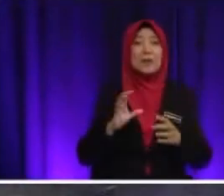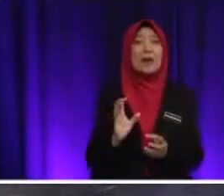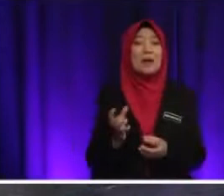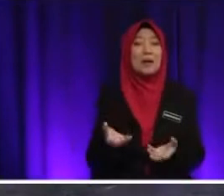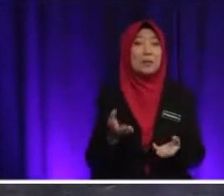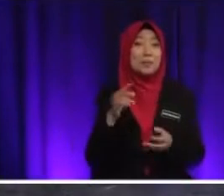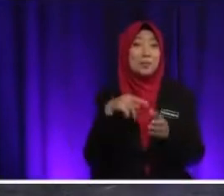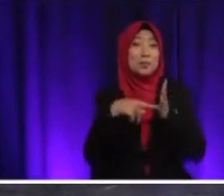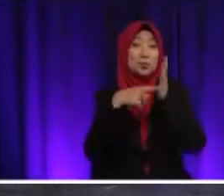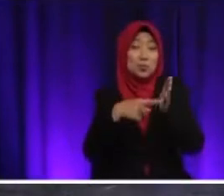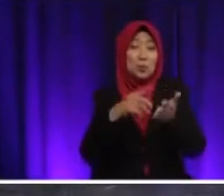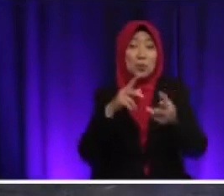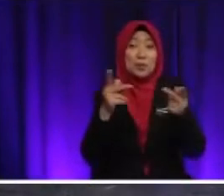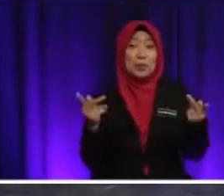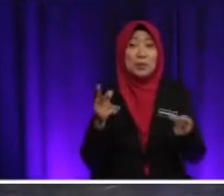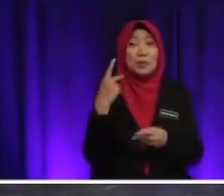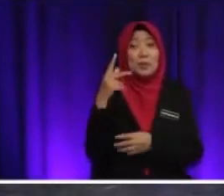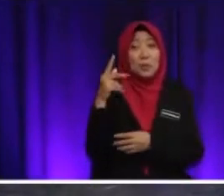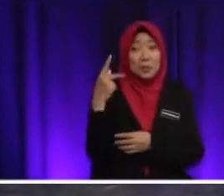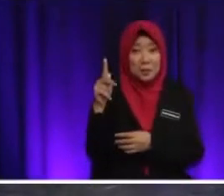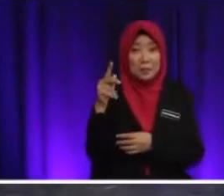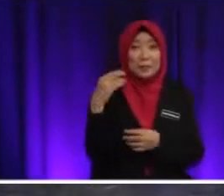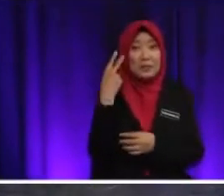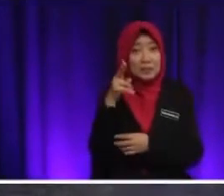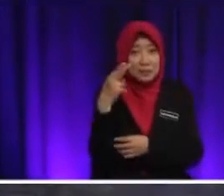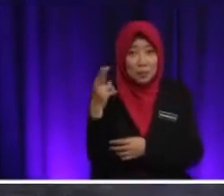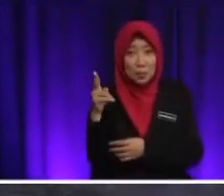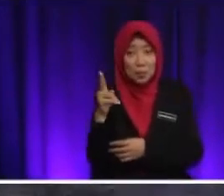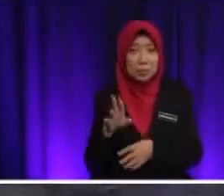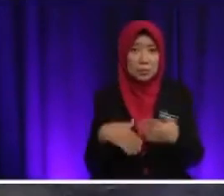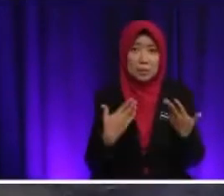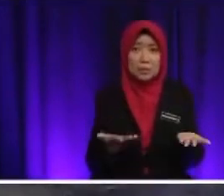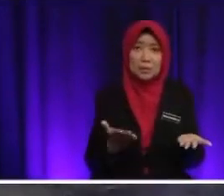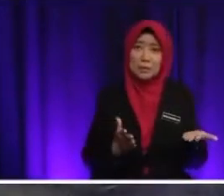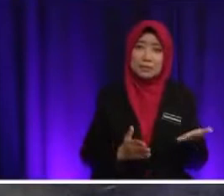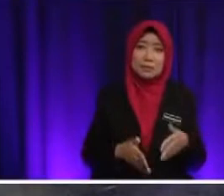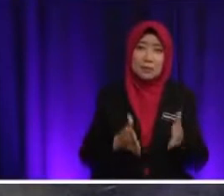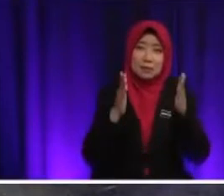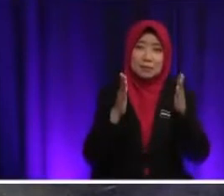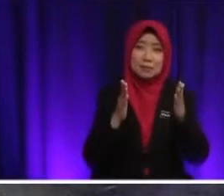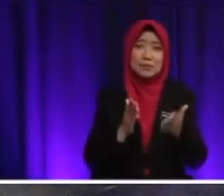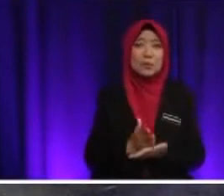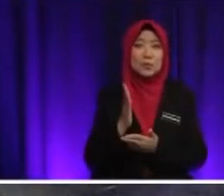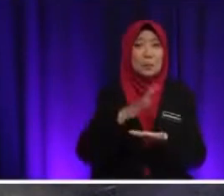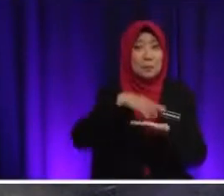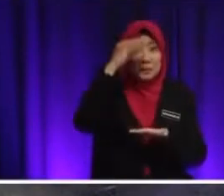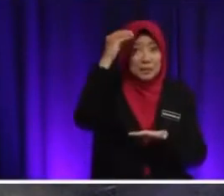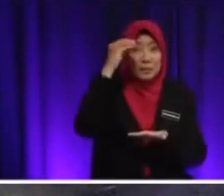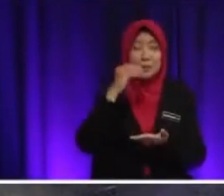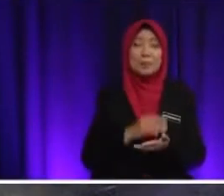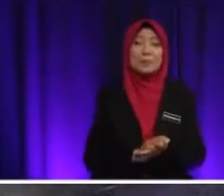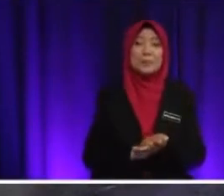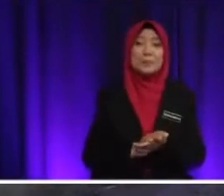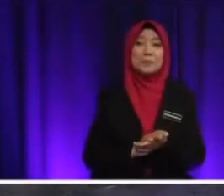Kalau faham, hijau. Nampaknya hakim pun dah hijau ni. Yang lain macam mana? Nak jalan teruskan hijau ni? Hijau juga, Ustaz. Wah, Masya Allah.